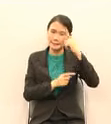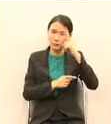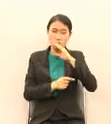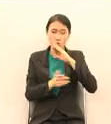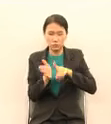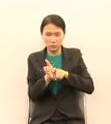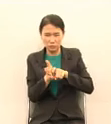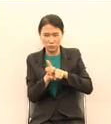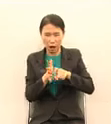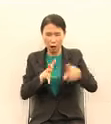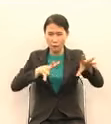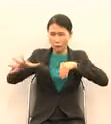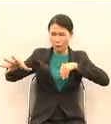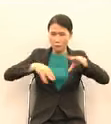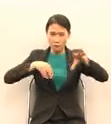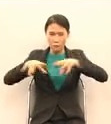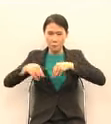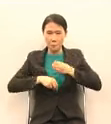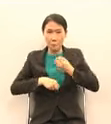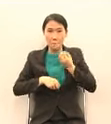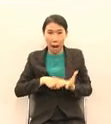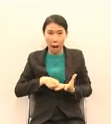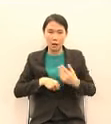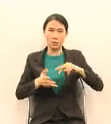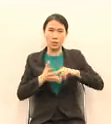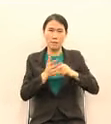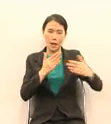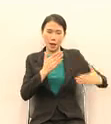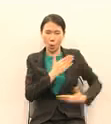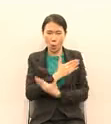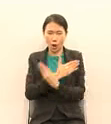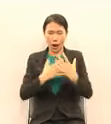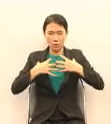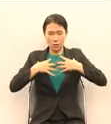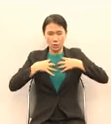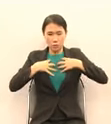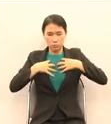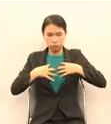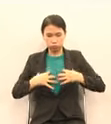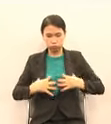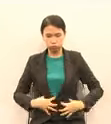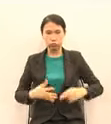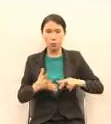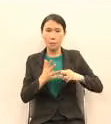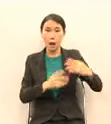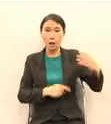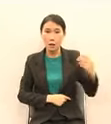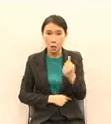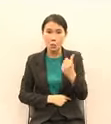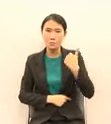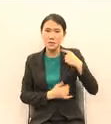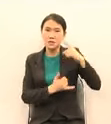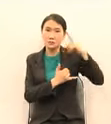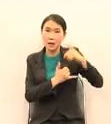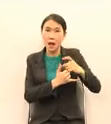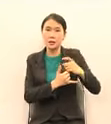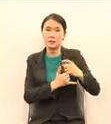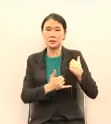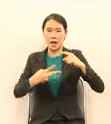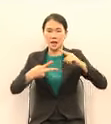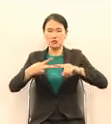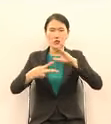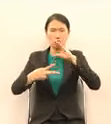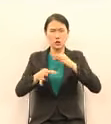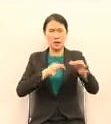เยอะโอกาสของการแพร่กระจายที่จะลงไปในปอดมันก็จะเร็วขึ้นนะครับอันที่สองซึ่งเราอธิบายอาจจะย